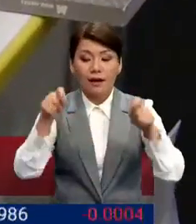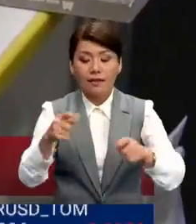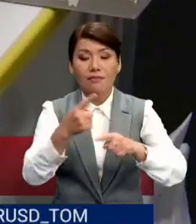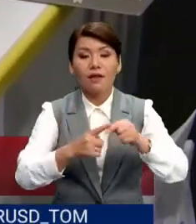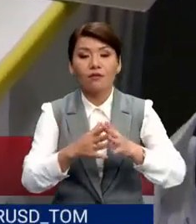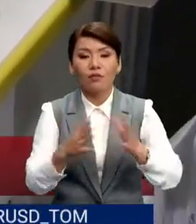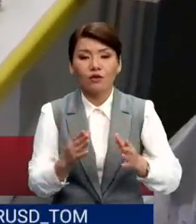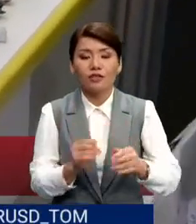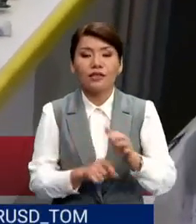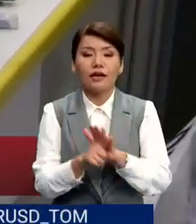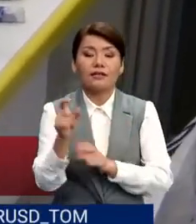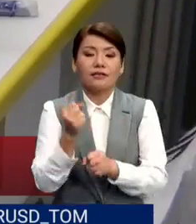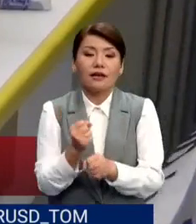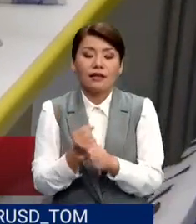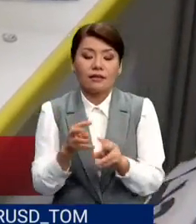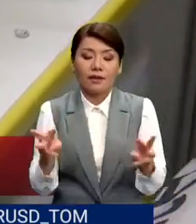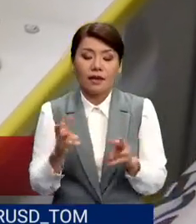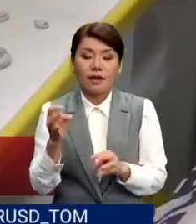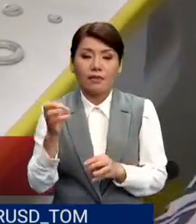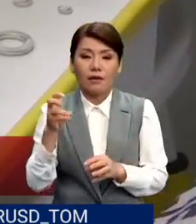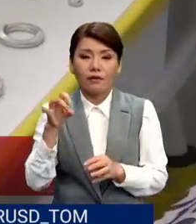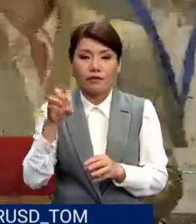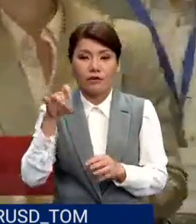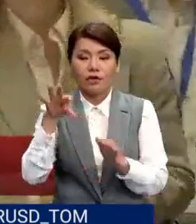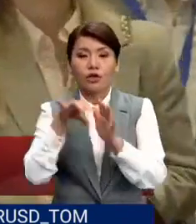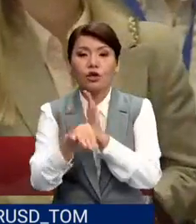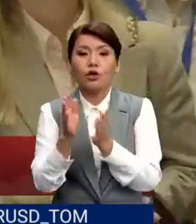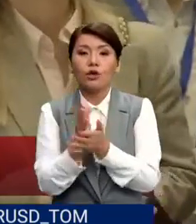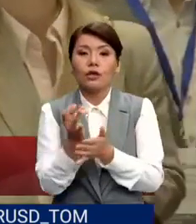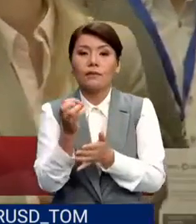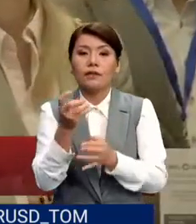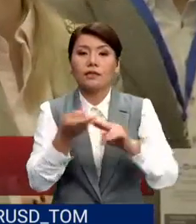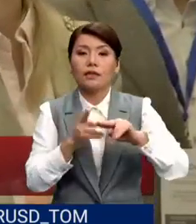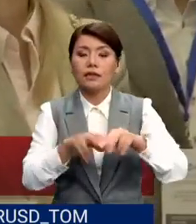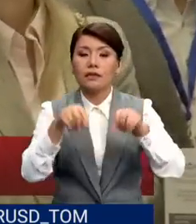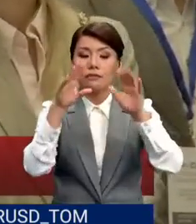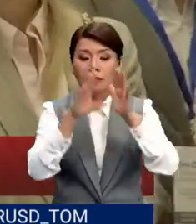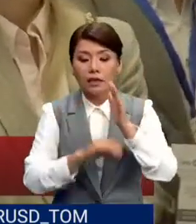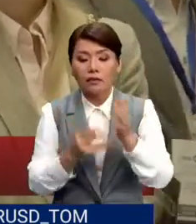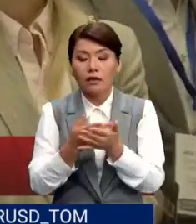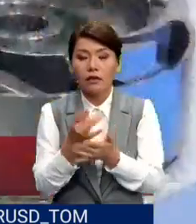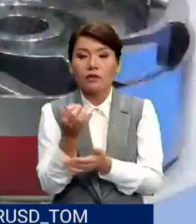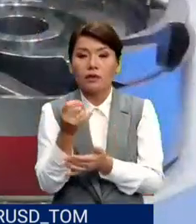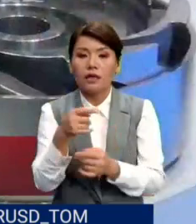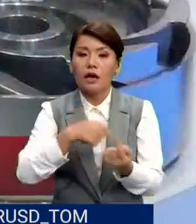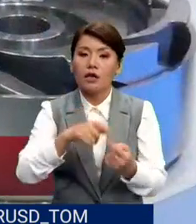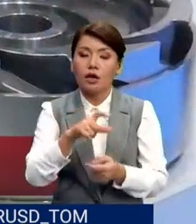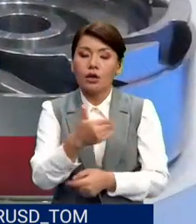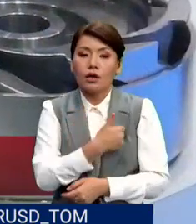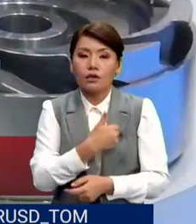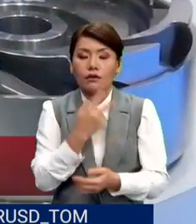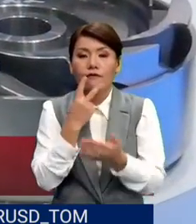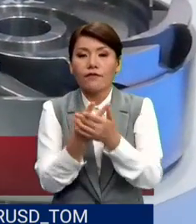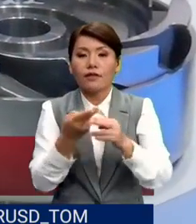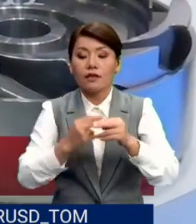новых предприятий. Больше половины уже функционируют. По словам министра Каирбека Ускенбаева, для себя они составили список